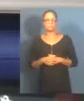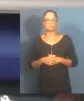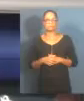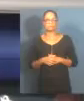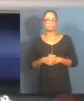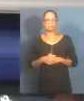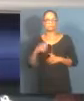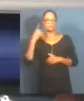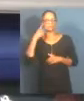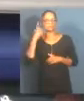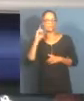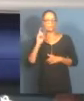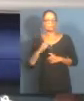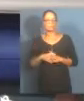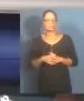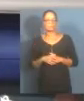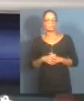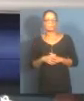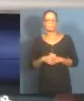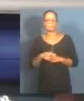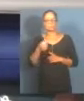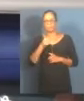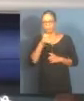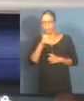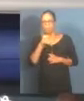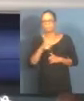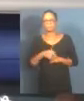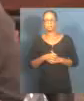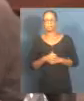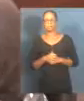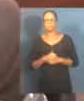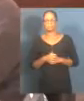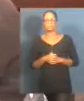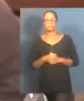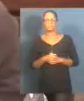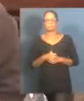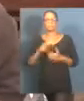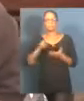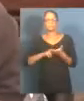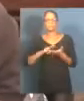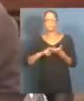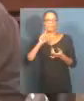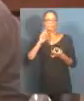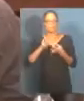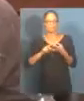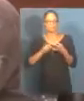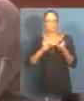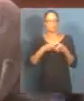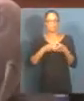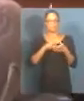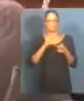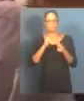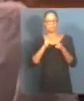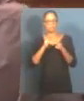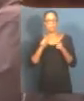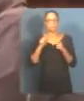On n'entend pas. Oui. Voilà, rapprochez un peu le... Oui. Voilà. Merci. C'est vrai que nous avons abordé la question de la formation, de